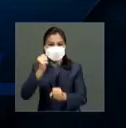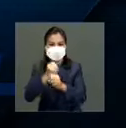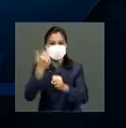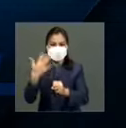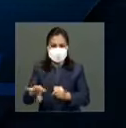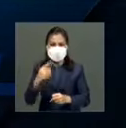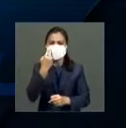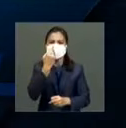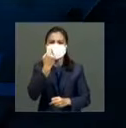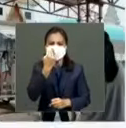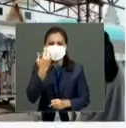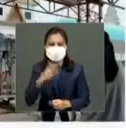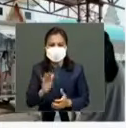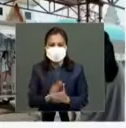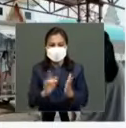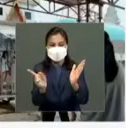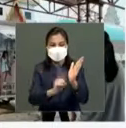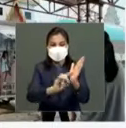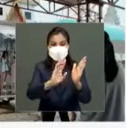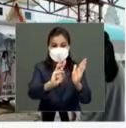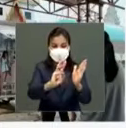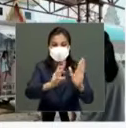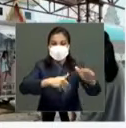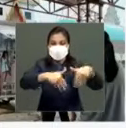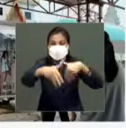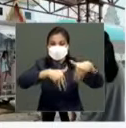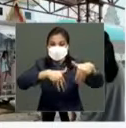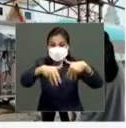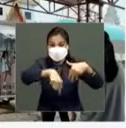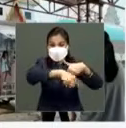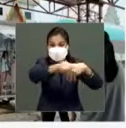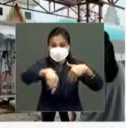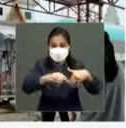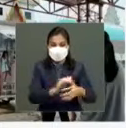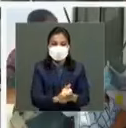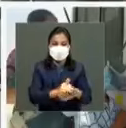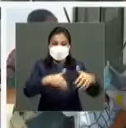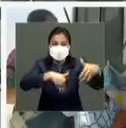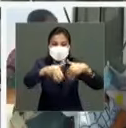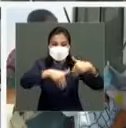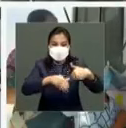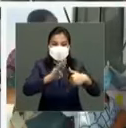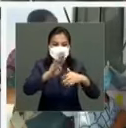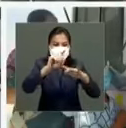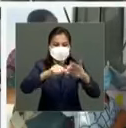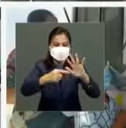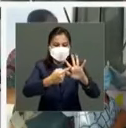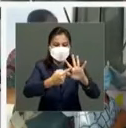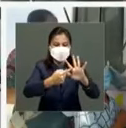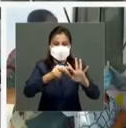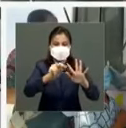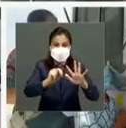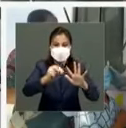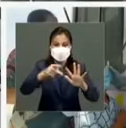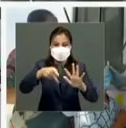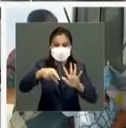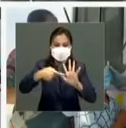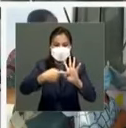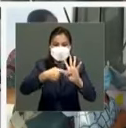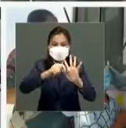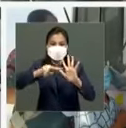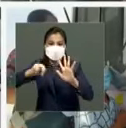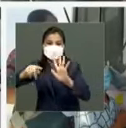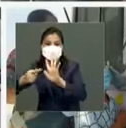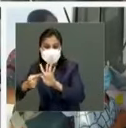ววันที่6นะครับจะไปที่ชุมชนหมู่บ้านพัฒนาอันนี้จะตรวจให้ 10,000 รายวันที่7จะไปที่สำเพ็ง